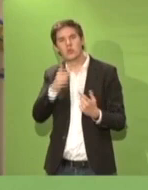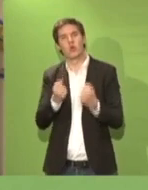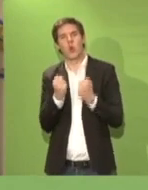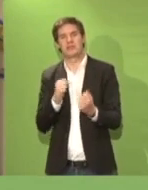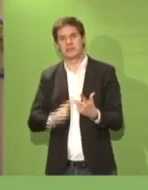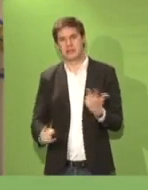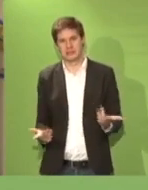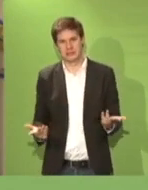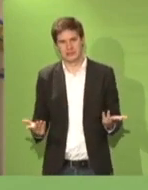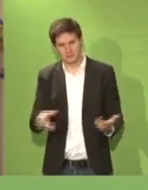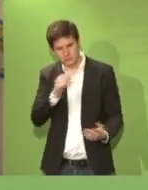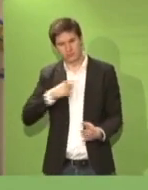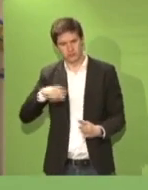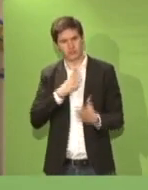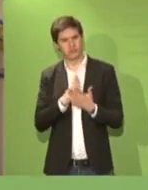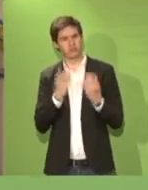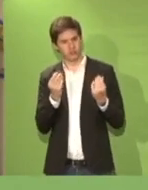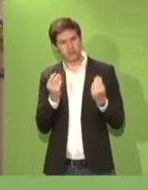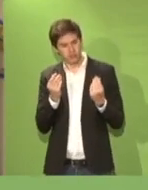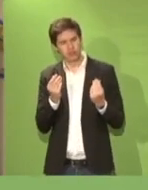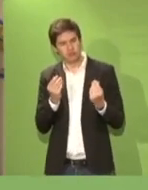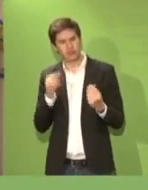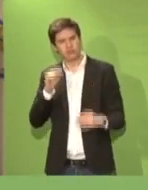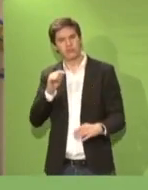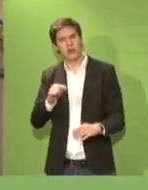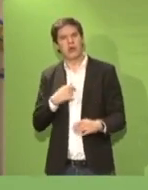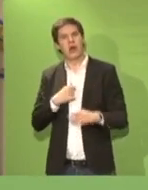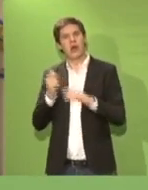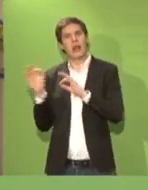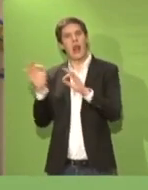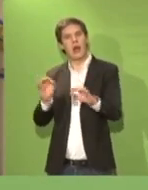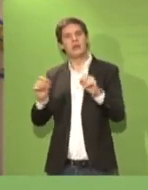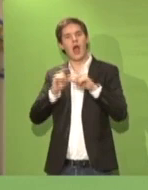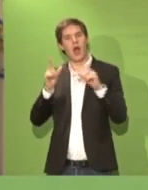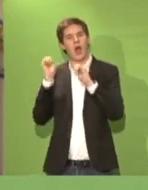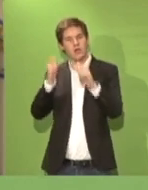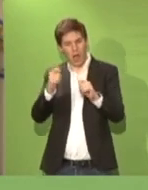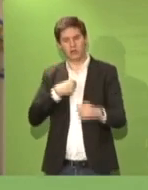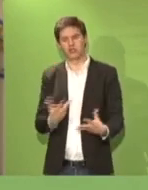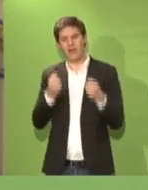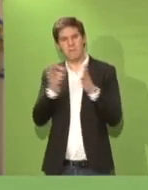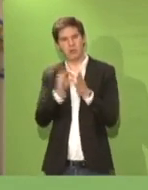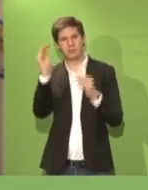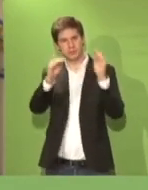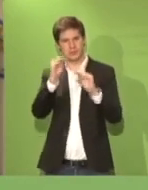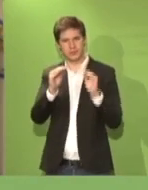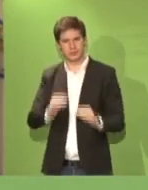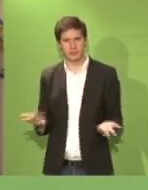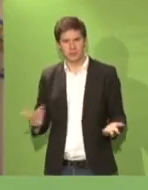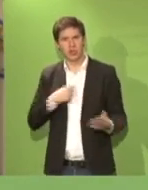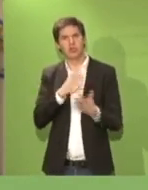Konsistenz haben wir auch in diesem Leitantrag unsere politischen Schwerpunkte gesetzt, indem wir